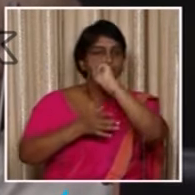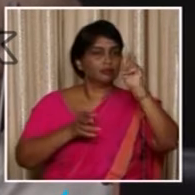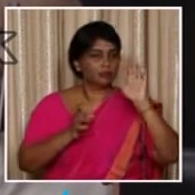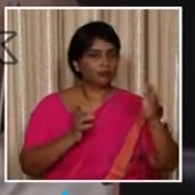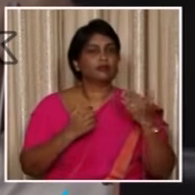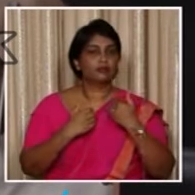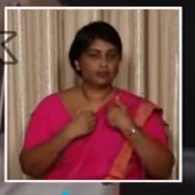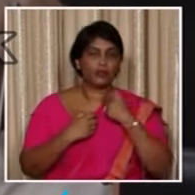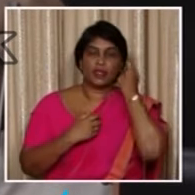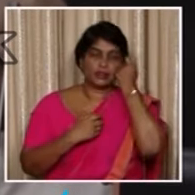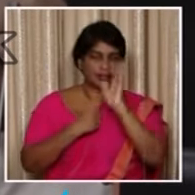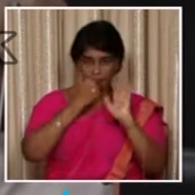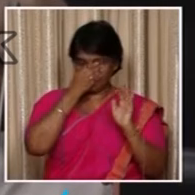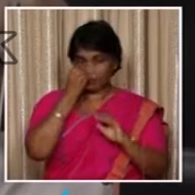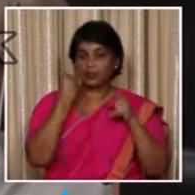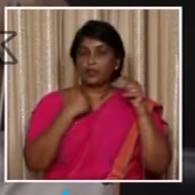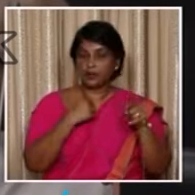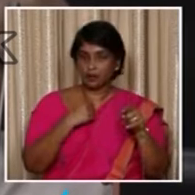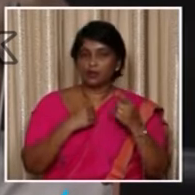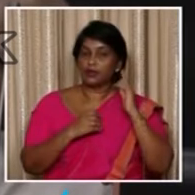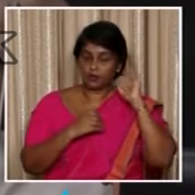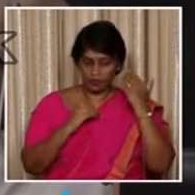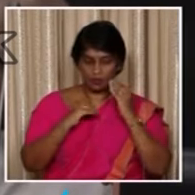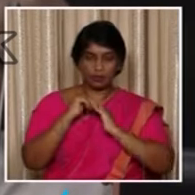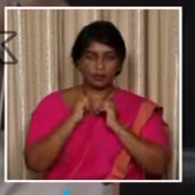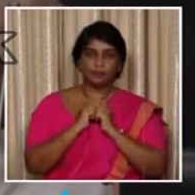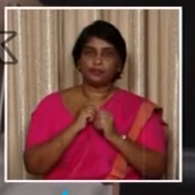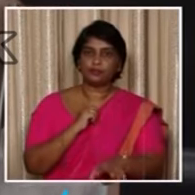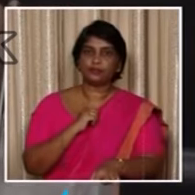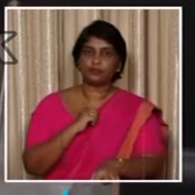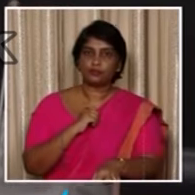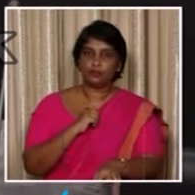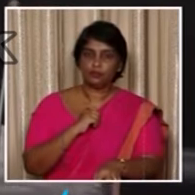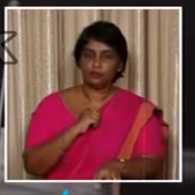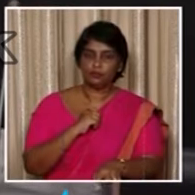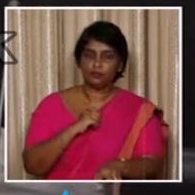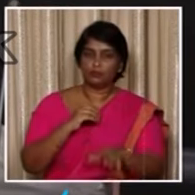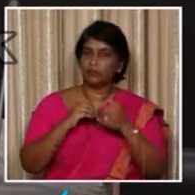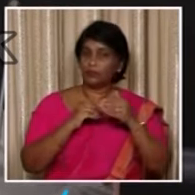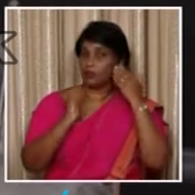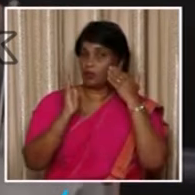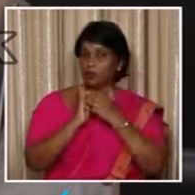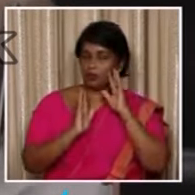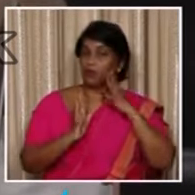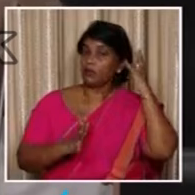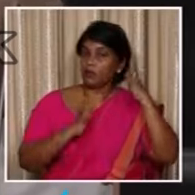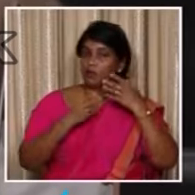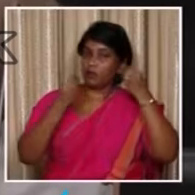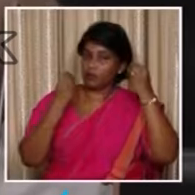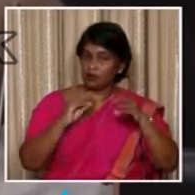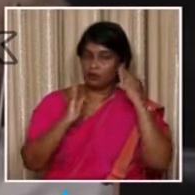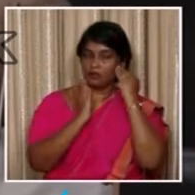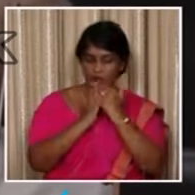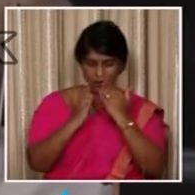බවට මට සැකයක් නැහැ. මෙහිදී විශේෂයෙන් අවධානය කළ යුතු තවත් කරුණක් තිබෙනවා. ලෝකයේ බංකොලොත්